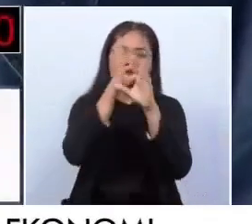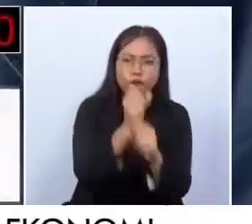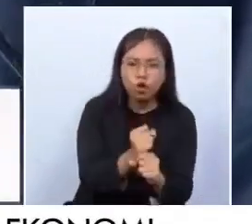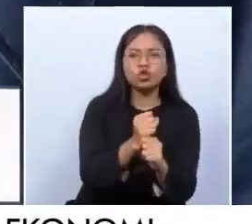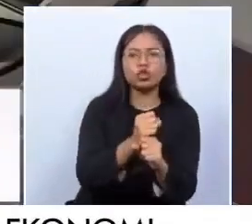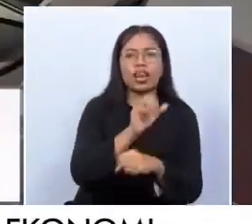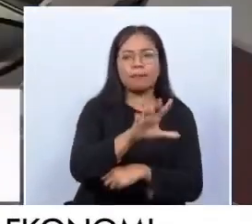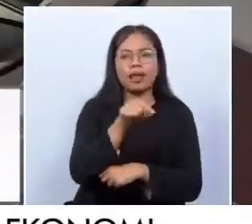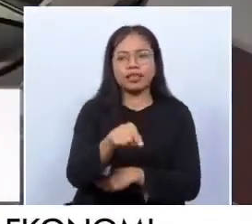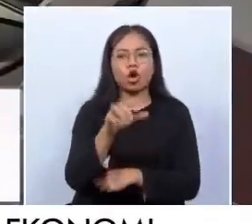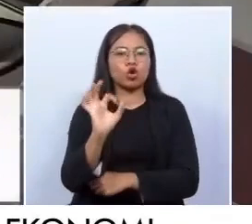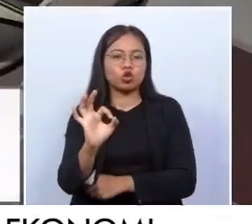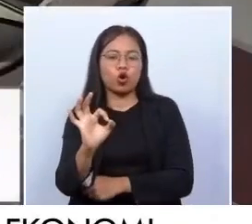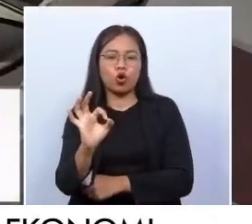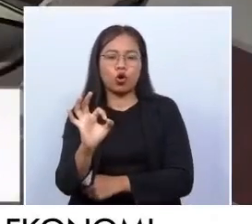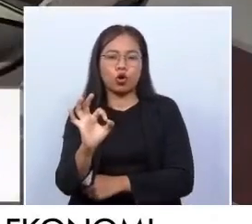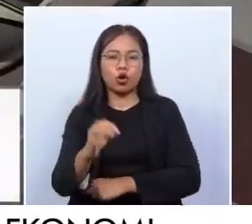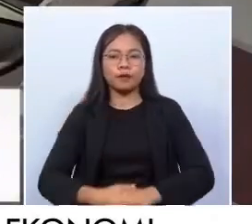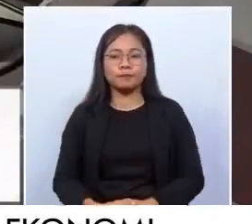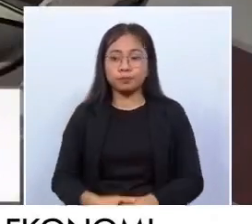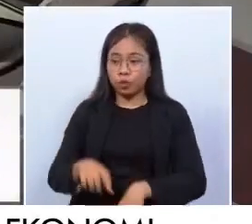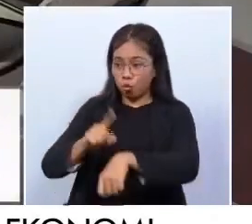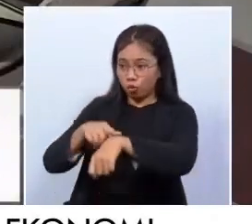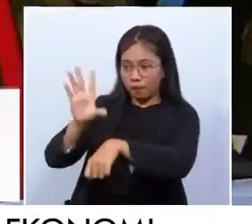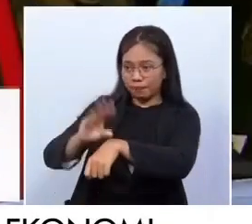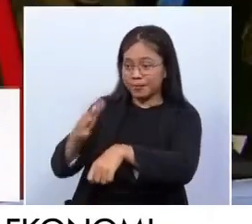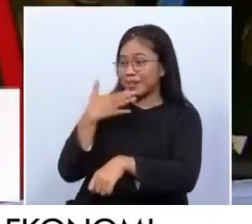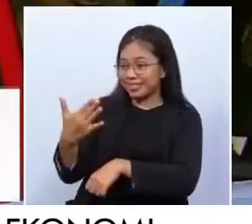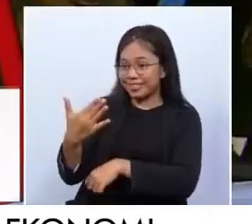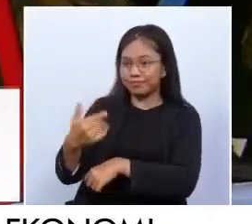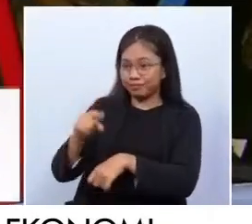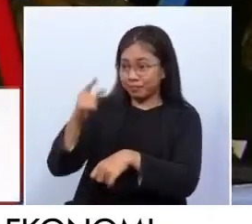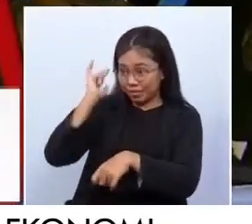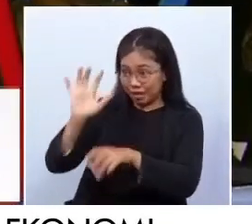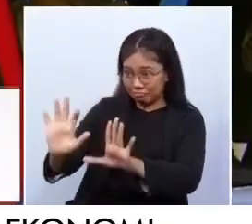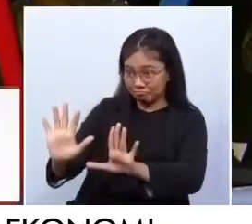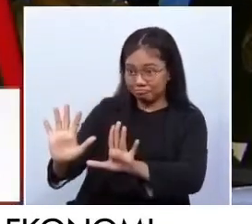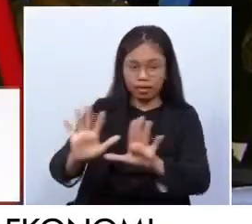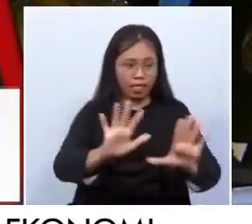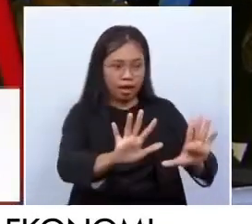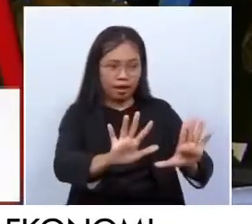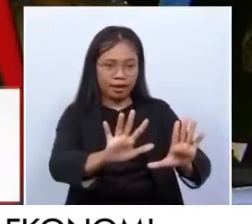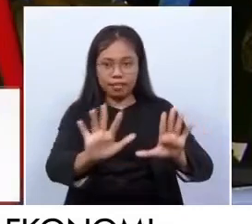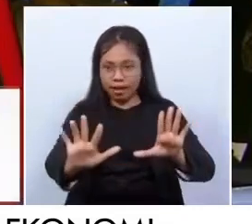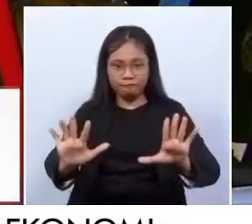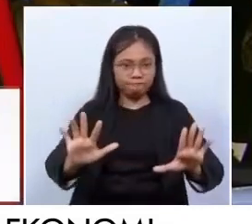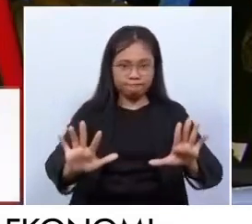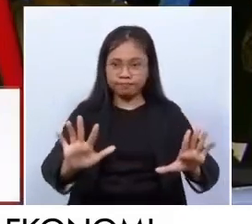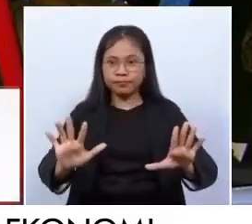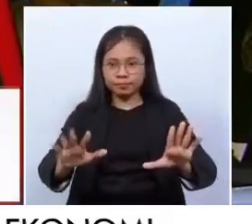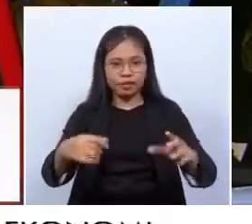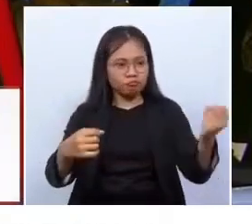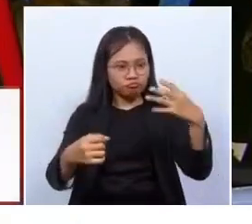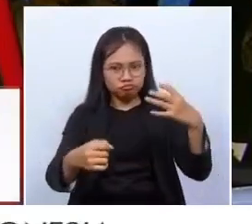5.0. Waktu habis, terima kasih Pak Ganjar. Kami persilakan. Oke, tenang. Kami persilakan Bapak Anies